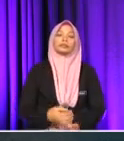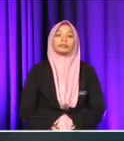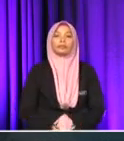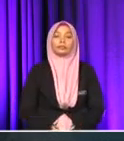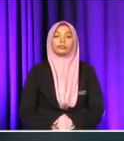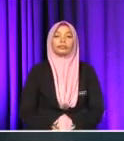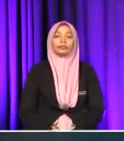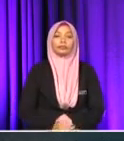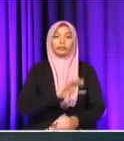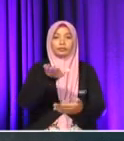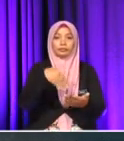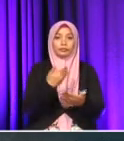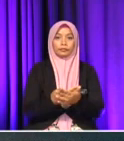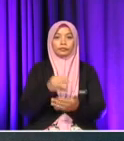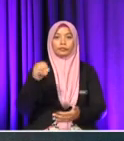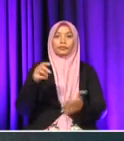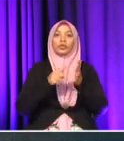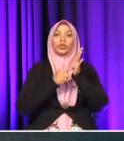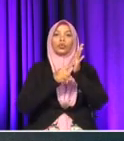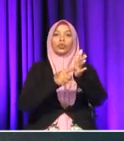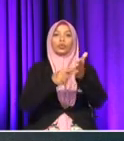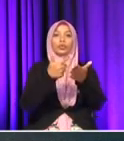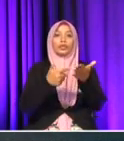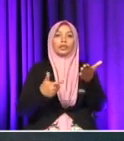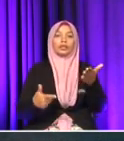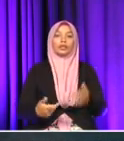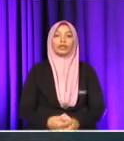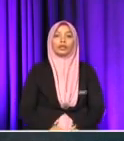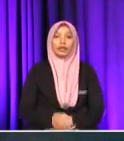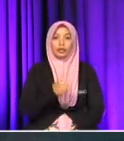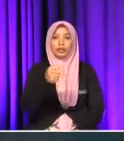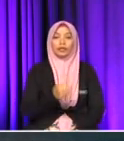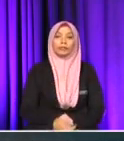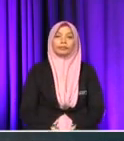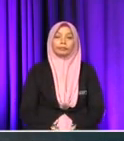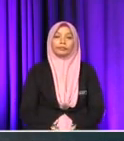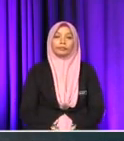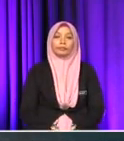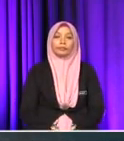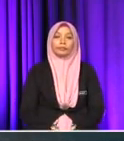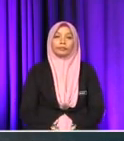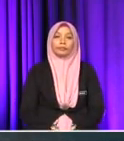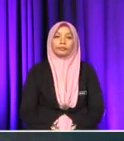demikian semua murid Tunjukkan lakaran Anda lakaran Konvensi anda